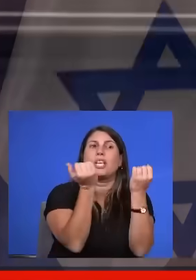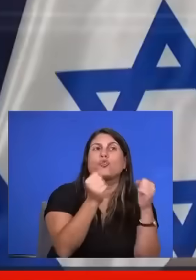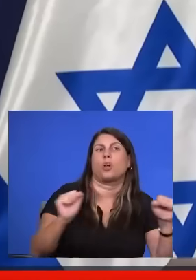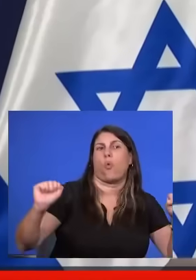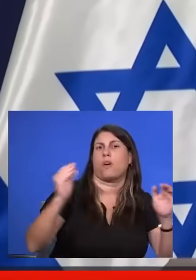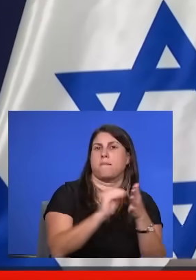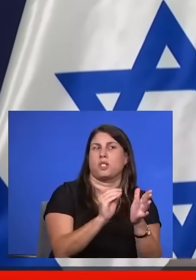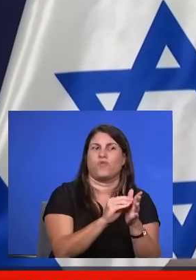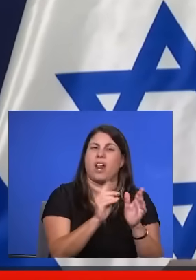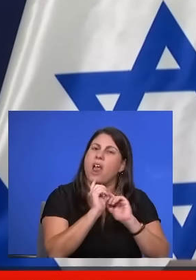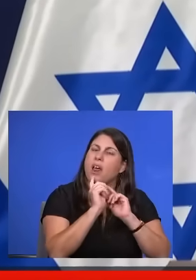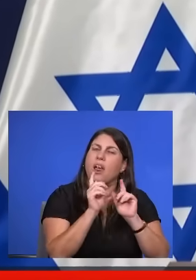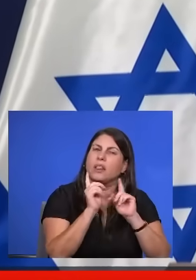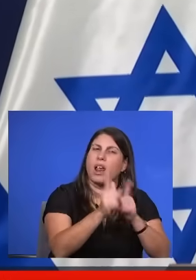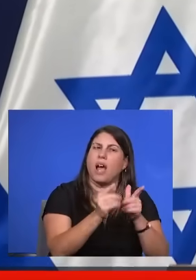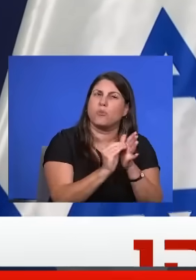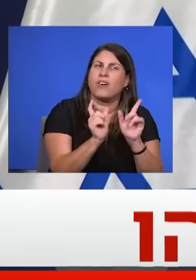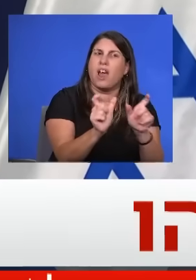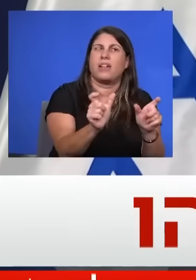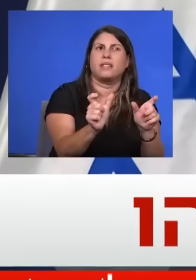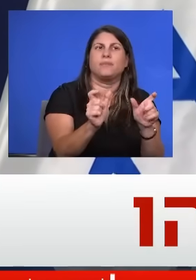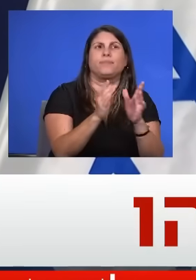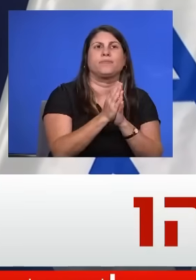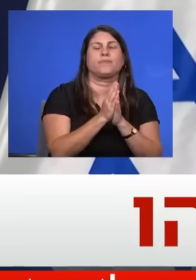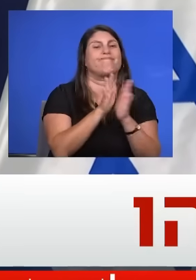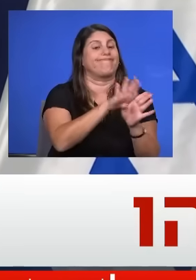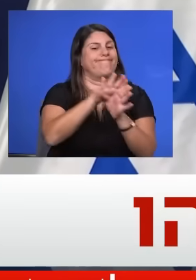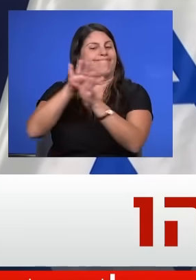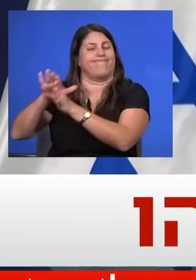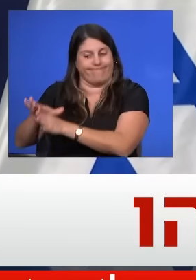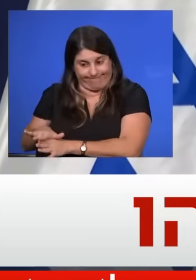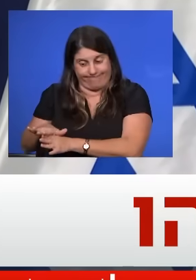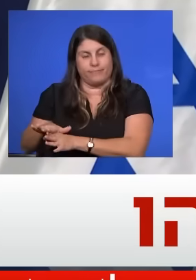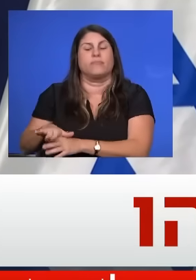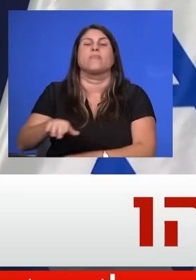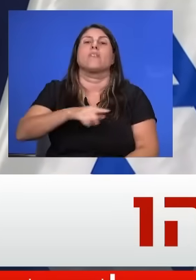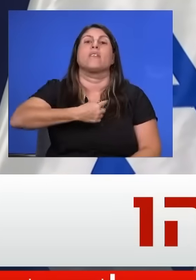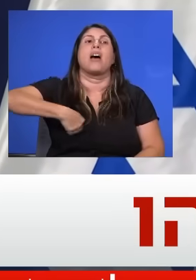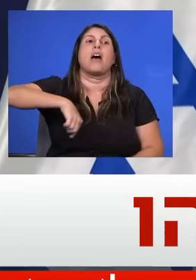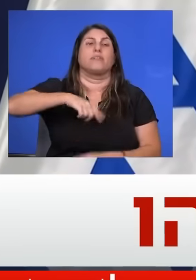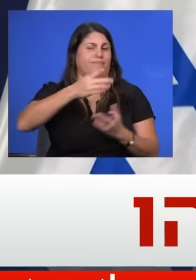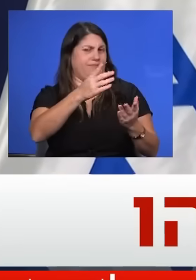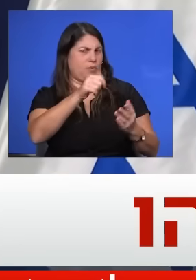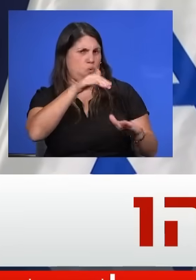koruma מג'אדלסי ורא. אנחנו בעיצומה של מערכה על קיומנו.